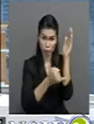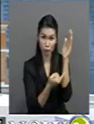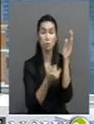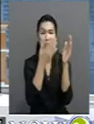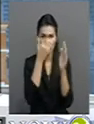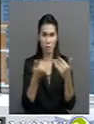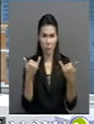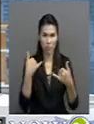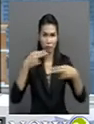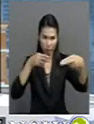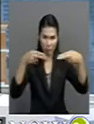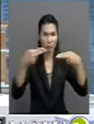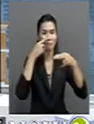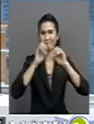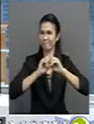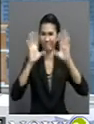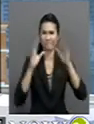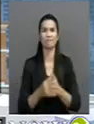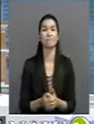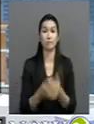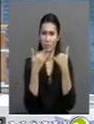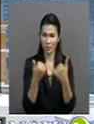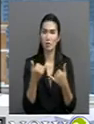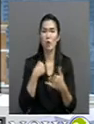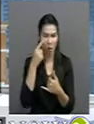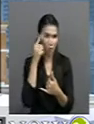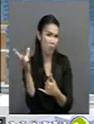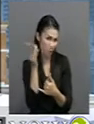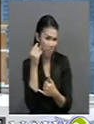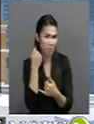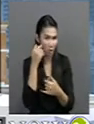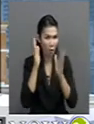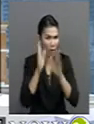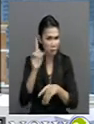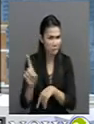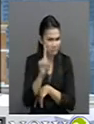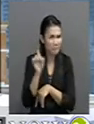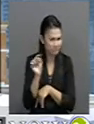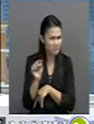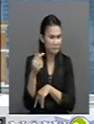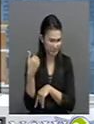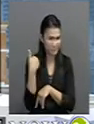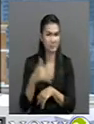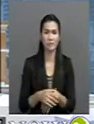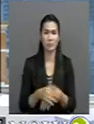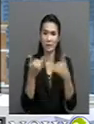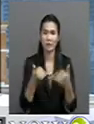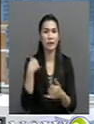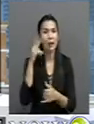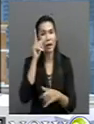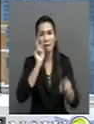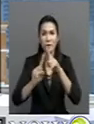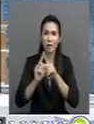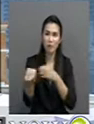ะว่ามีกล้องวงจรปิดในชัดเจน ค่ะตำรวจก็บอกว่ามีเบาะแสของผู้ต้องสงสัยที่ไปก่อเหตุในพื้นที่แล้ว คุณผู้ชมสามารถคุยข่าวกัน